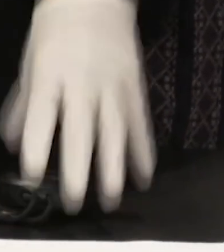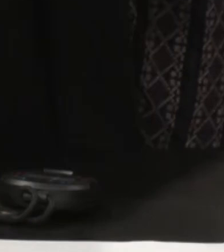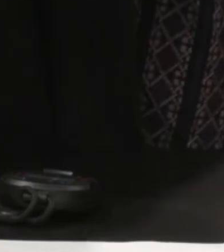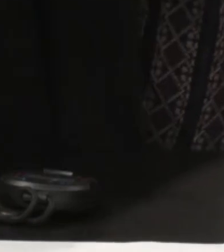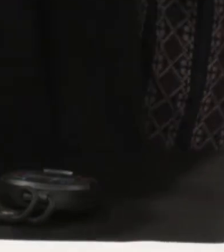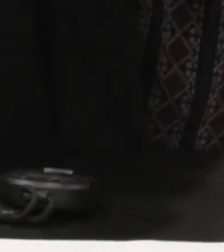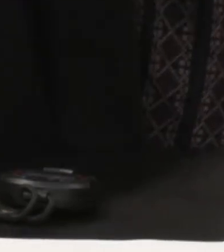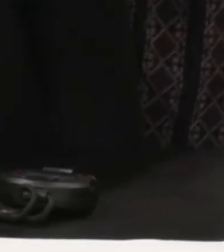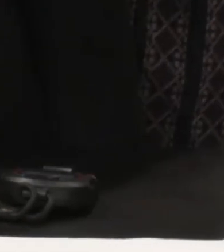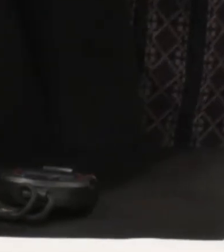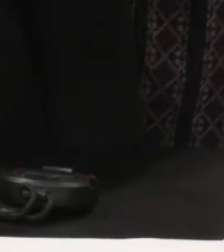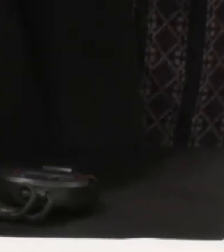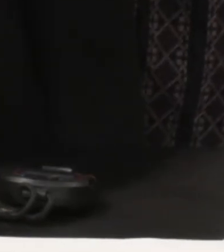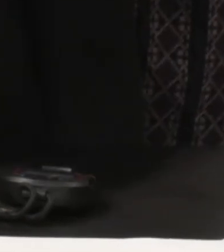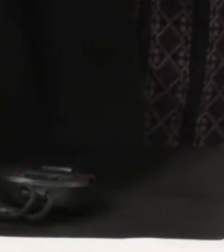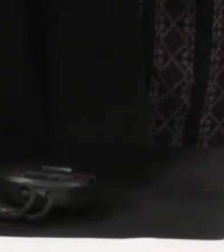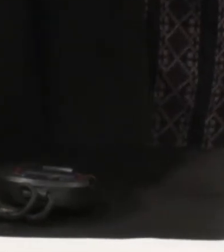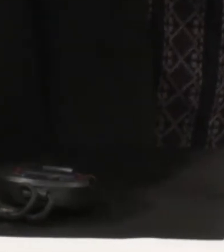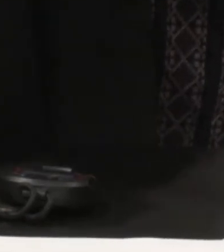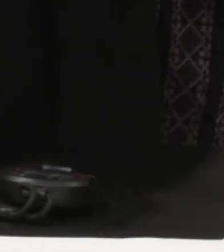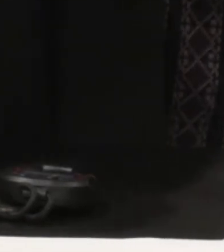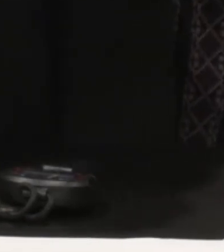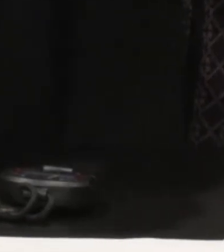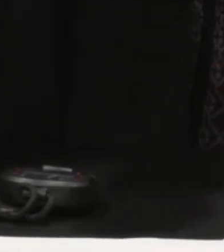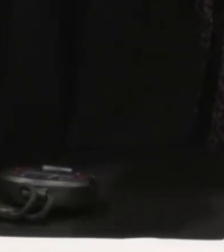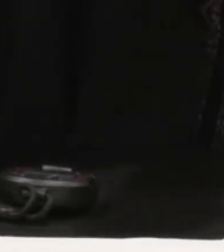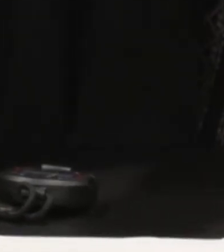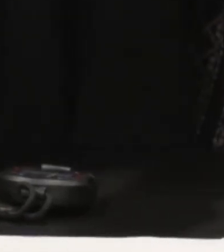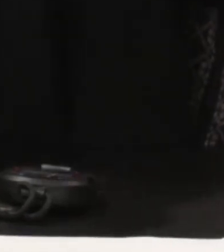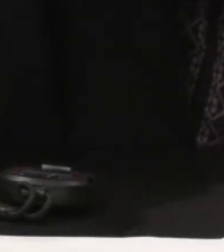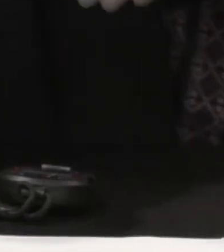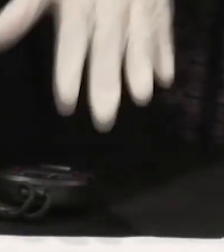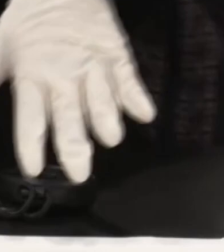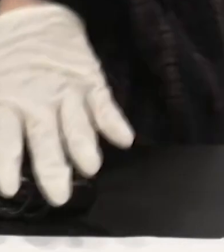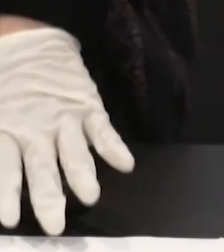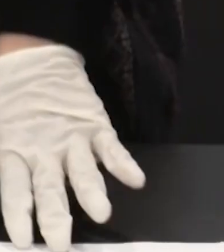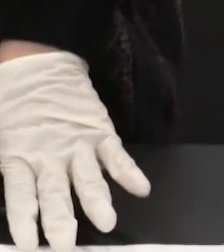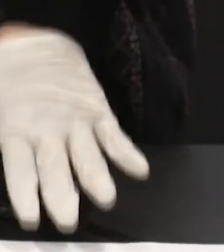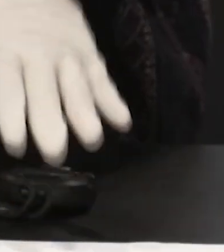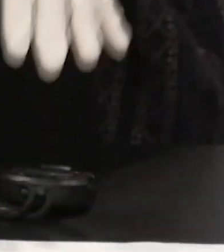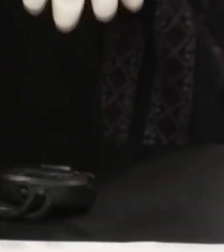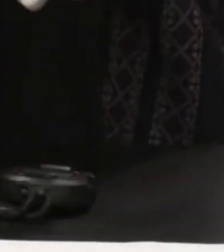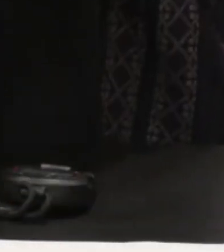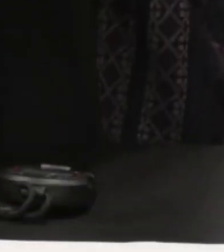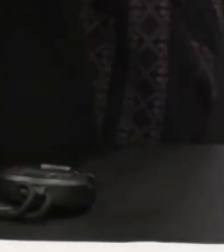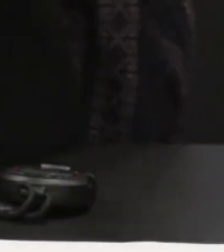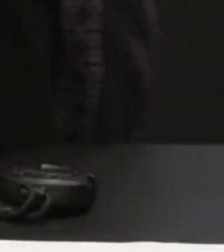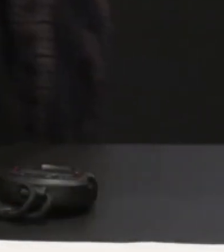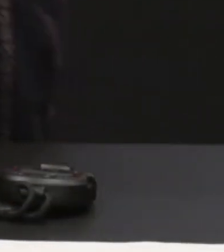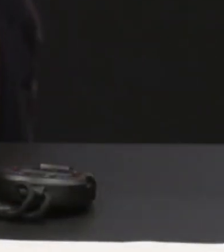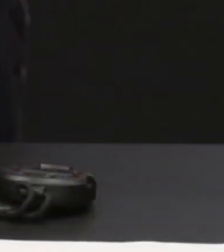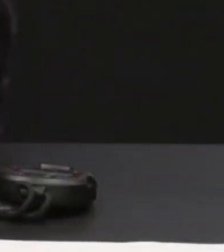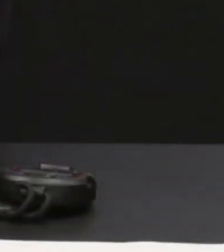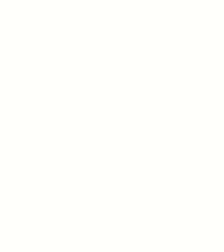وقلم والان ساخبرك كيف يمكن ان تقوم بحساب ماذا بحساب السرعه لنرى ذلك على